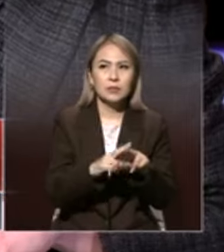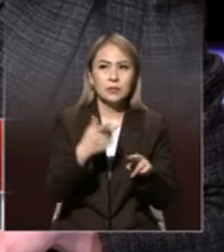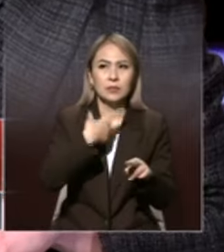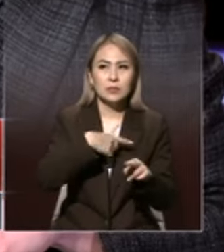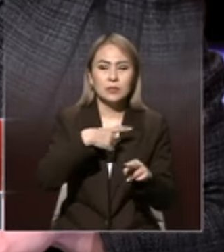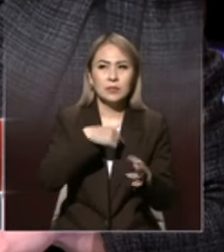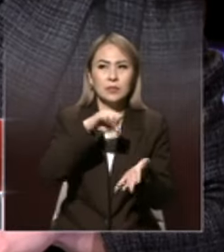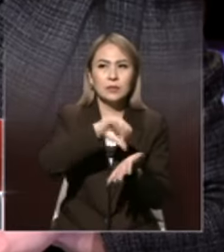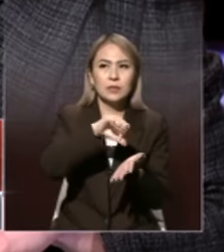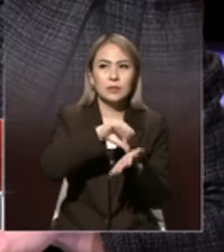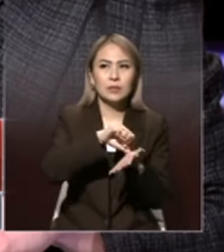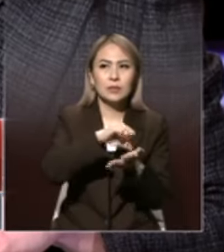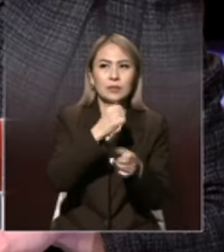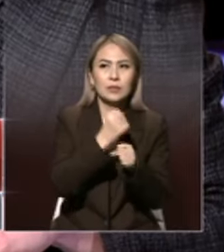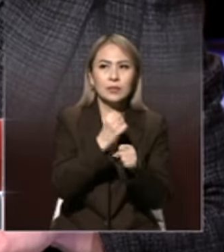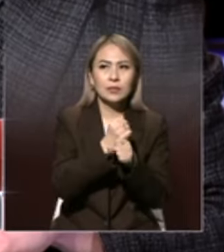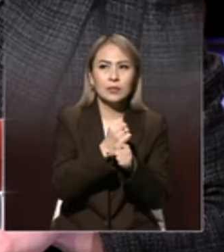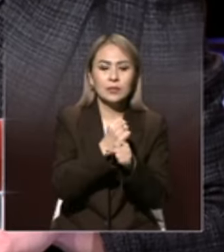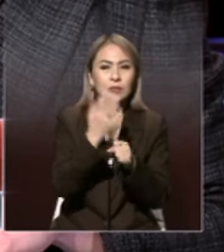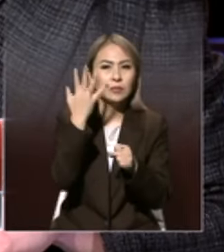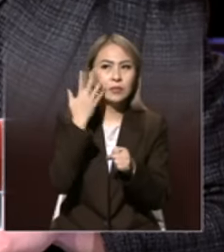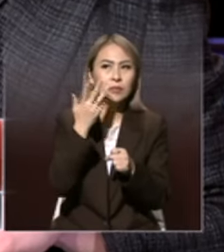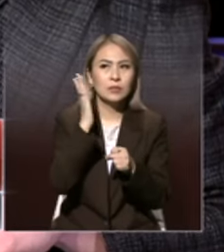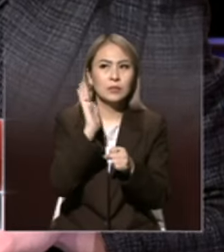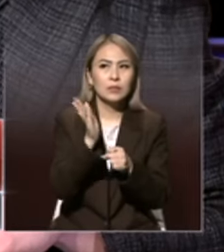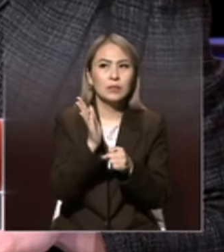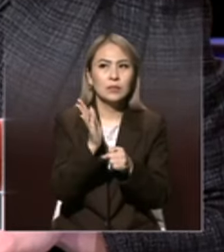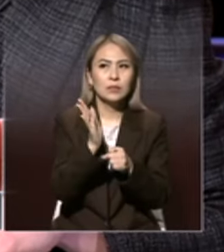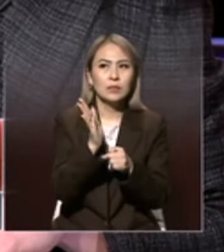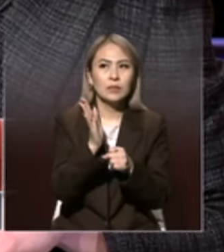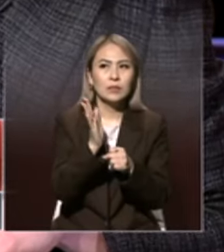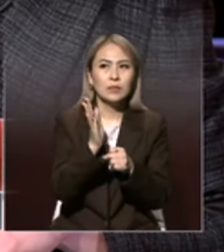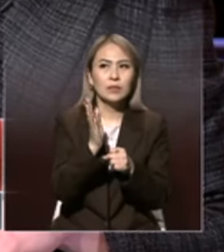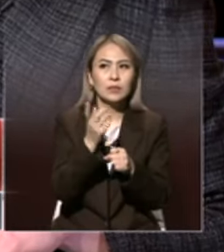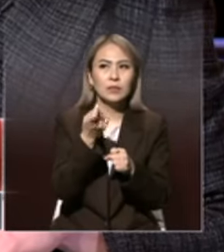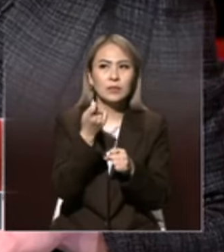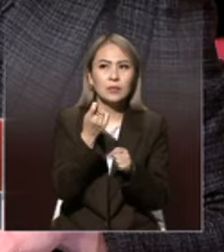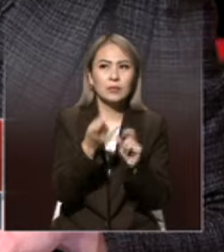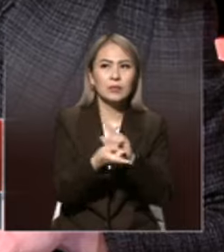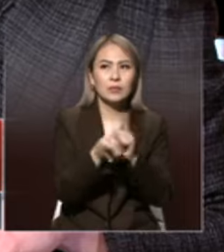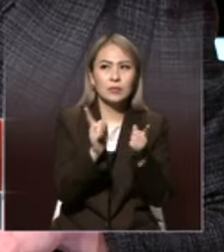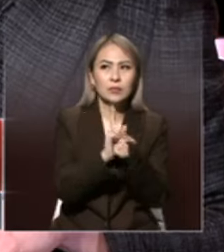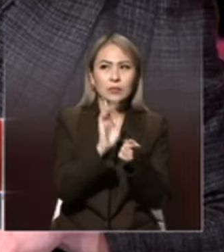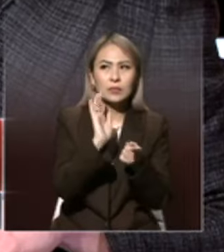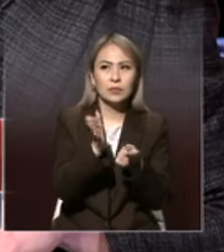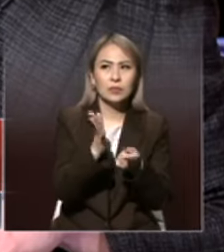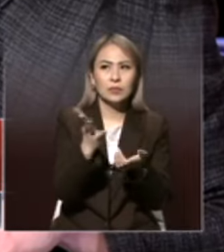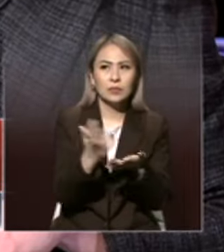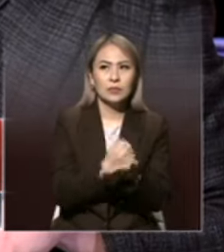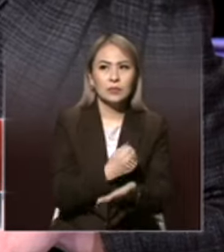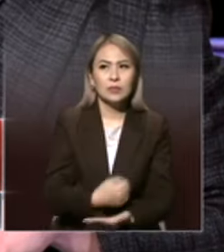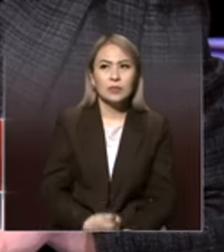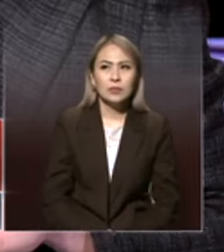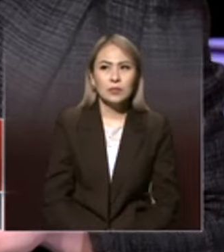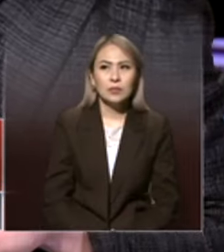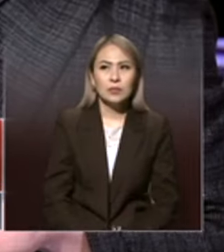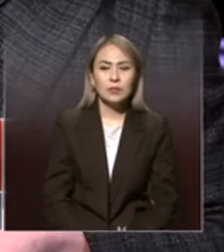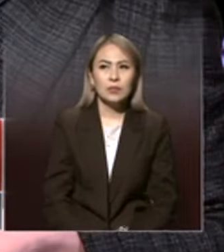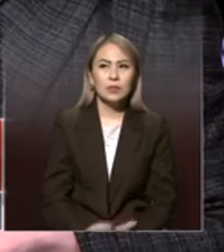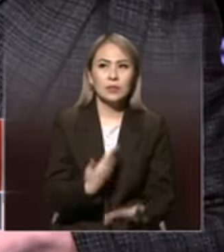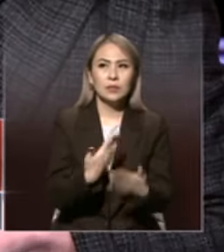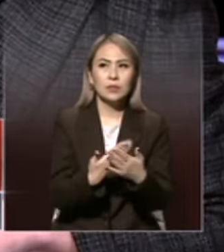өзінің тарапынан бір шара қолданған кезде ғана біз бір жақсы нәтижеге жете аламыз. Мысалға мен мысалға келтіріп